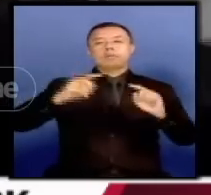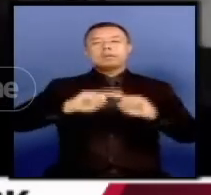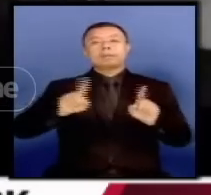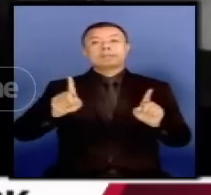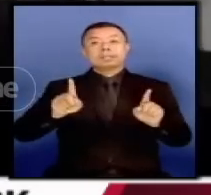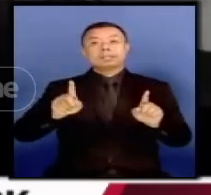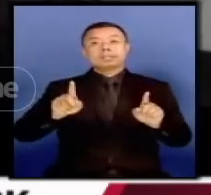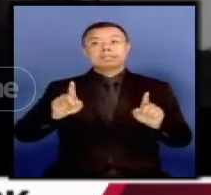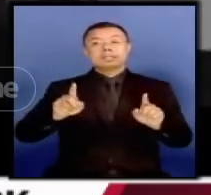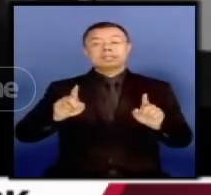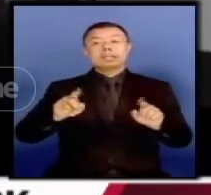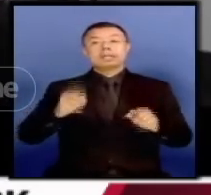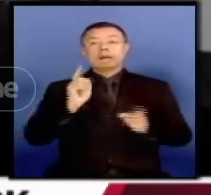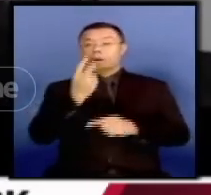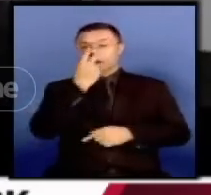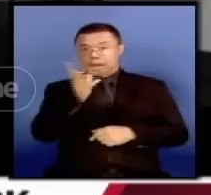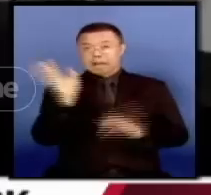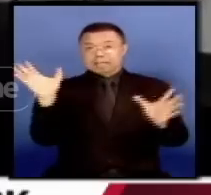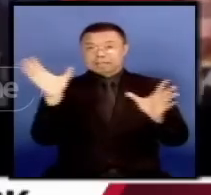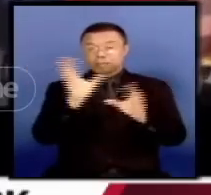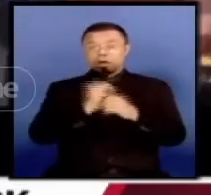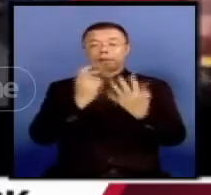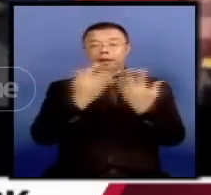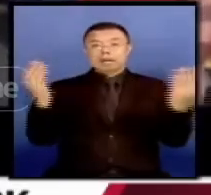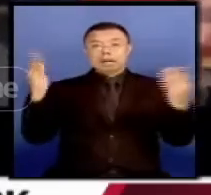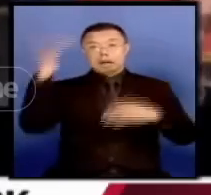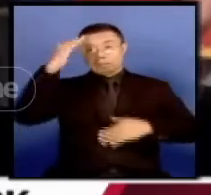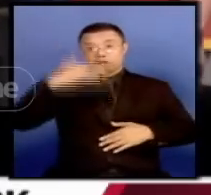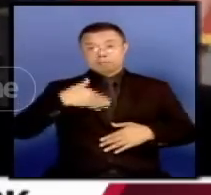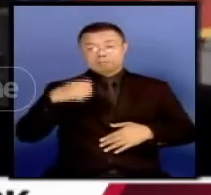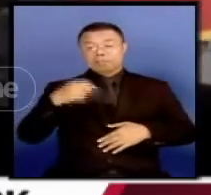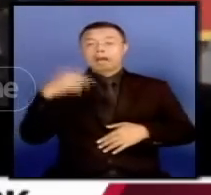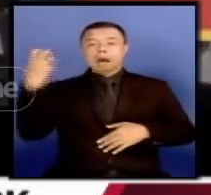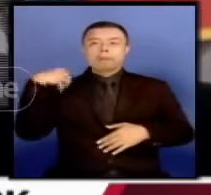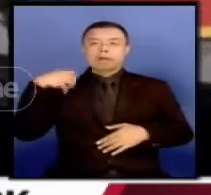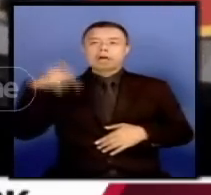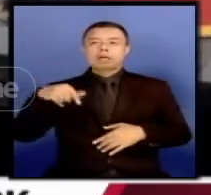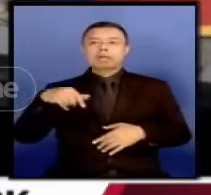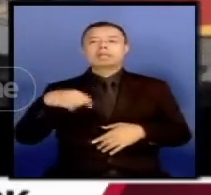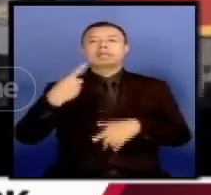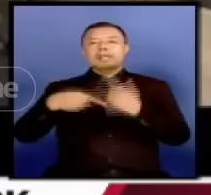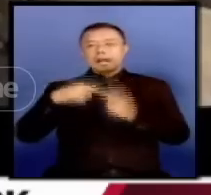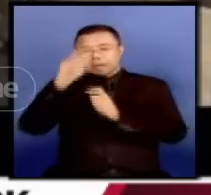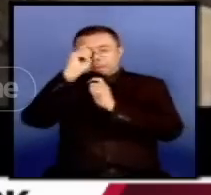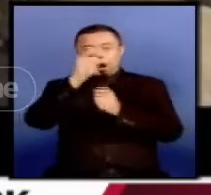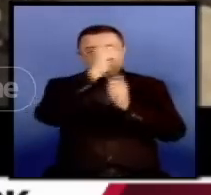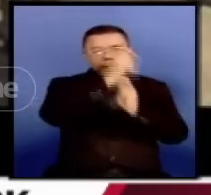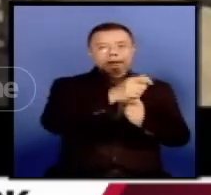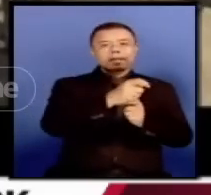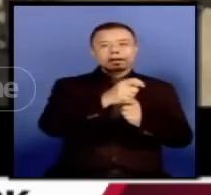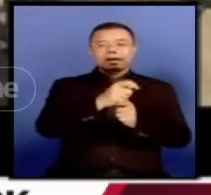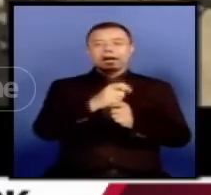demikian secara garis besar umat Islam di Amerika Serikat ini saling menghormati, saling